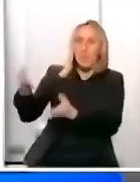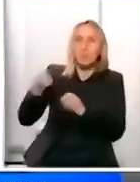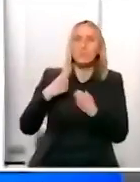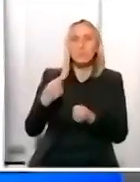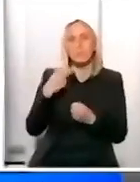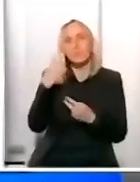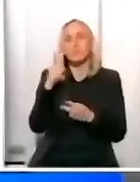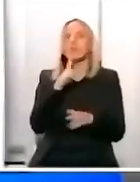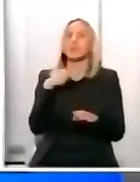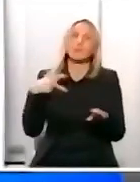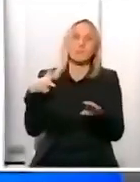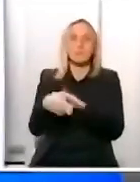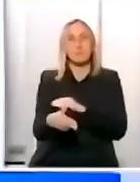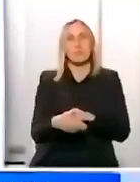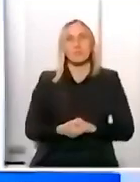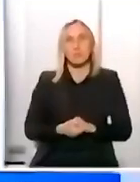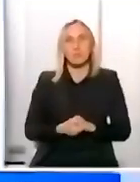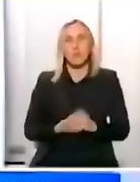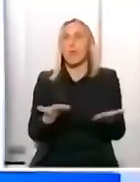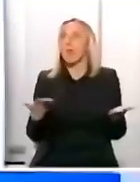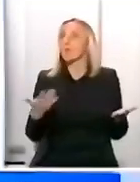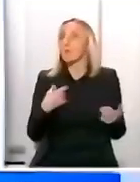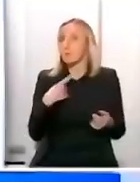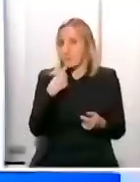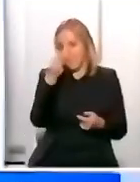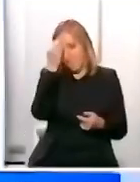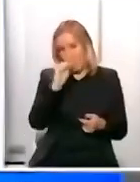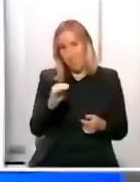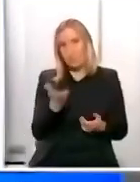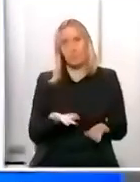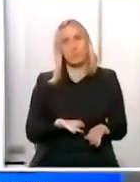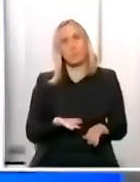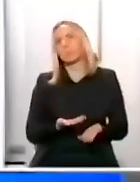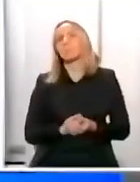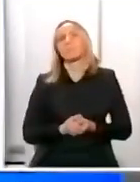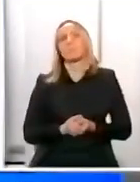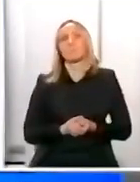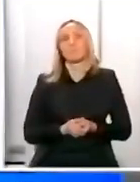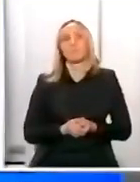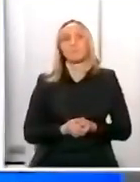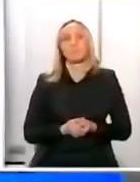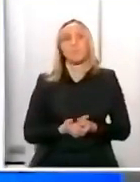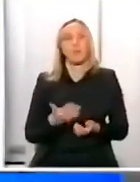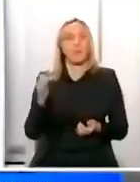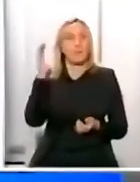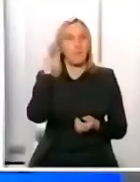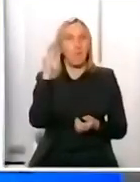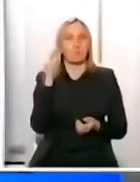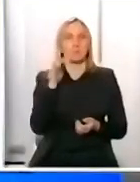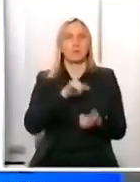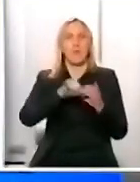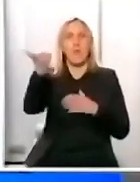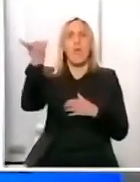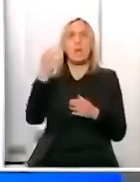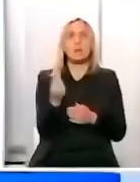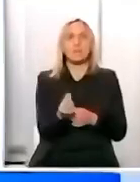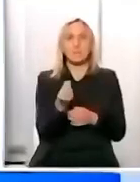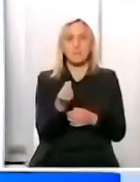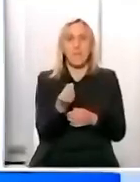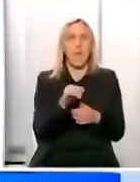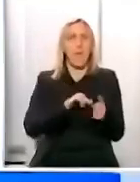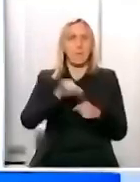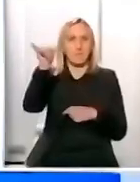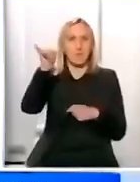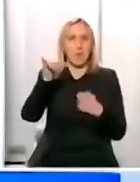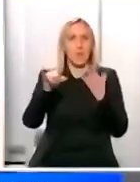da se vratim sa tim respiratorima. Kako mislite sami da sednem? Evo sad vam ja to obećavam. U vladin avion? Ne u vladin, nego u Air Srbijin avion. Dobro. U Air